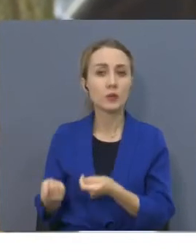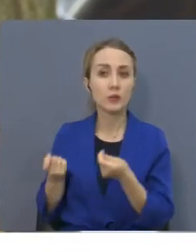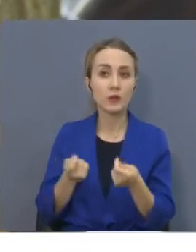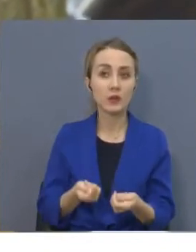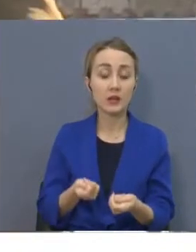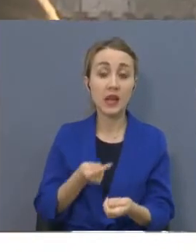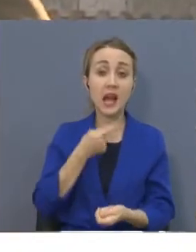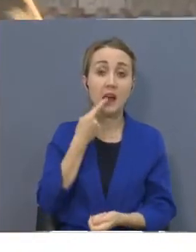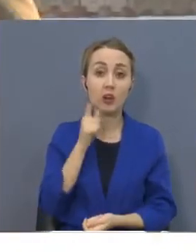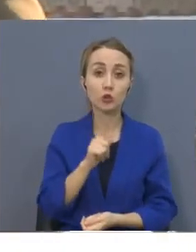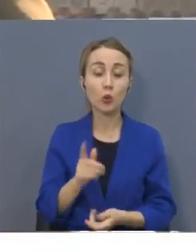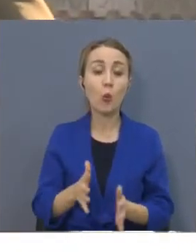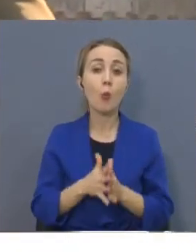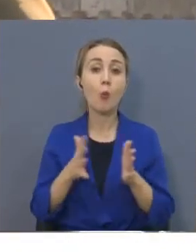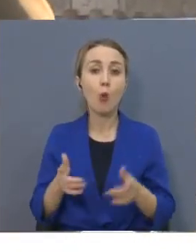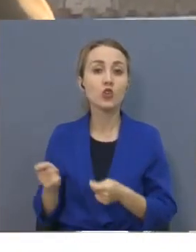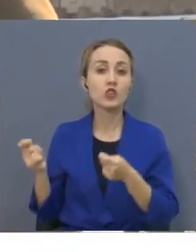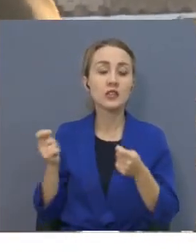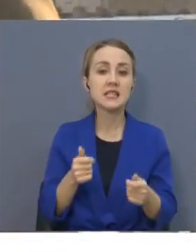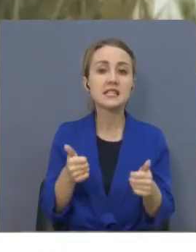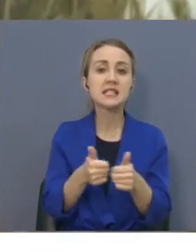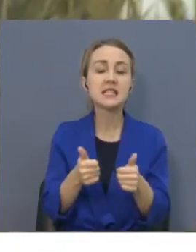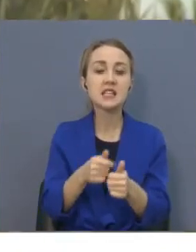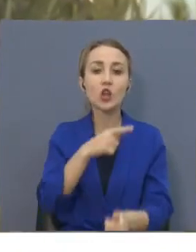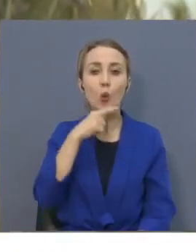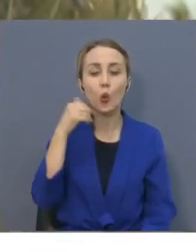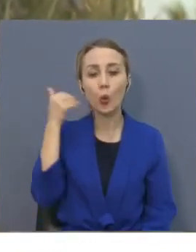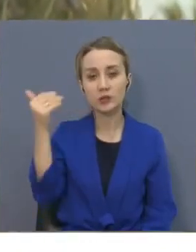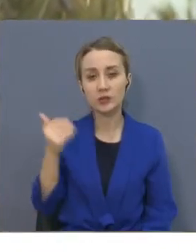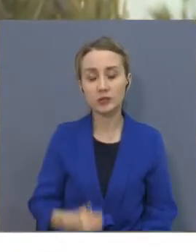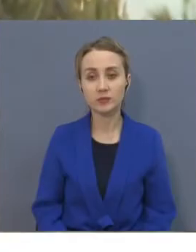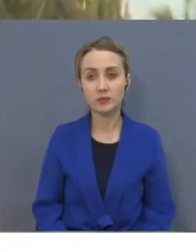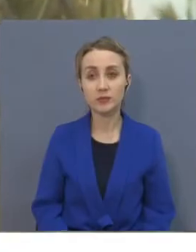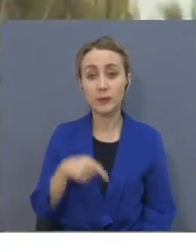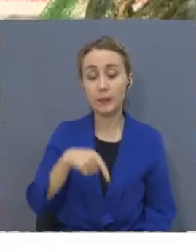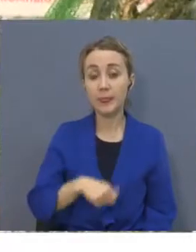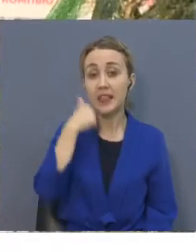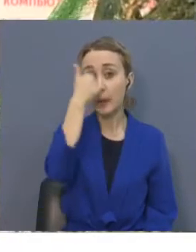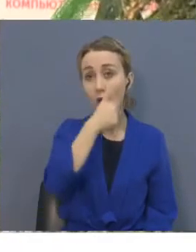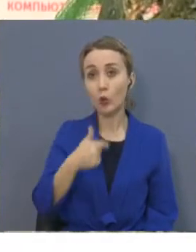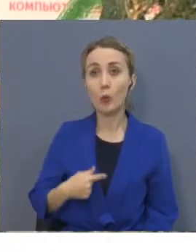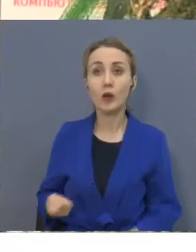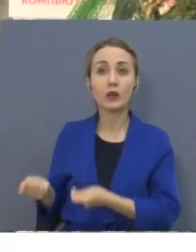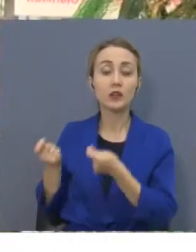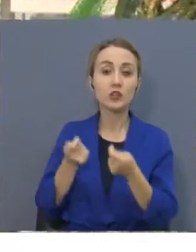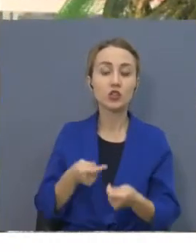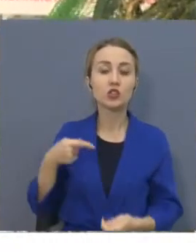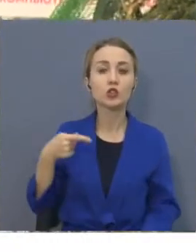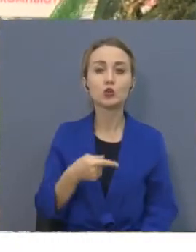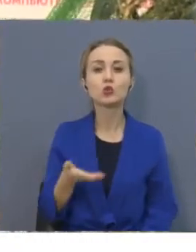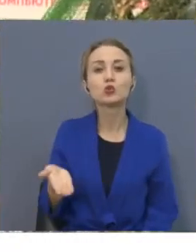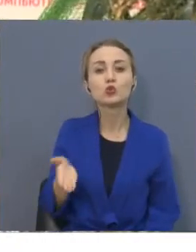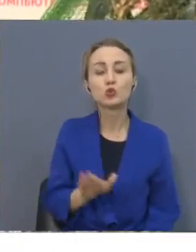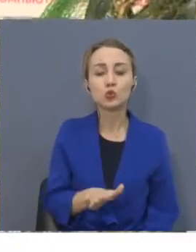говорят торговцы, большая часть завозится из соседней России. В этом году завезли мы общее количество 1000